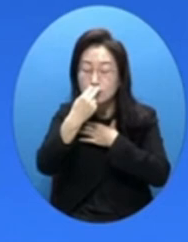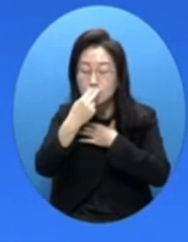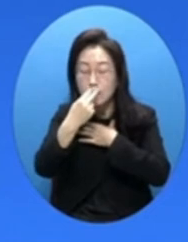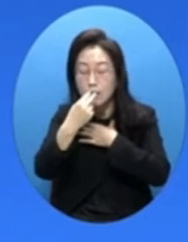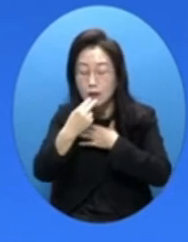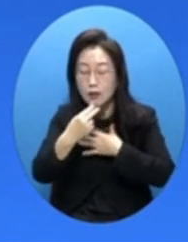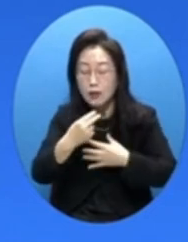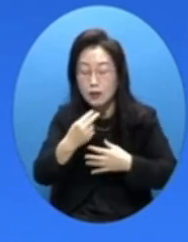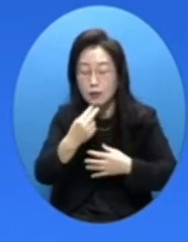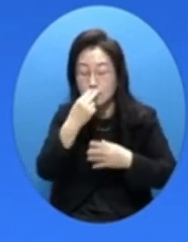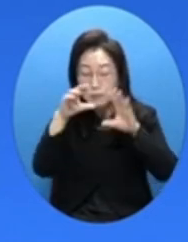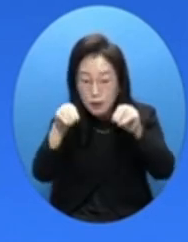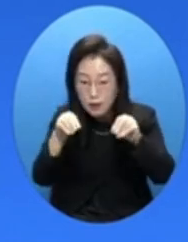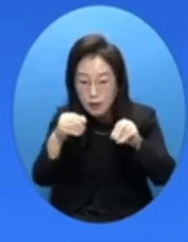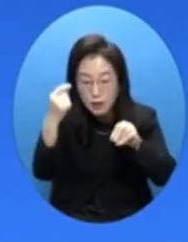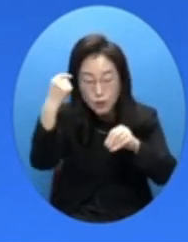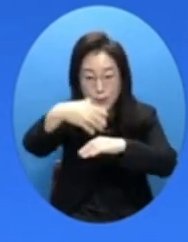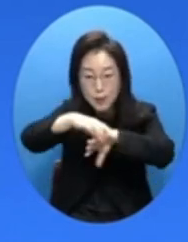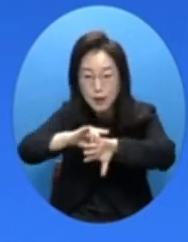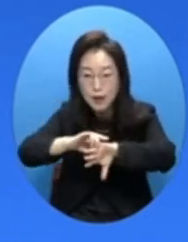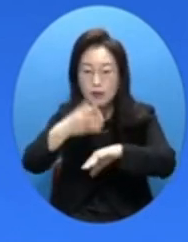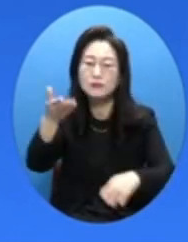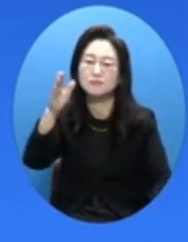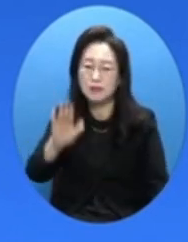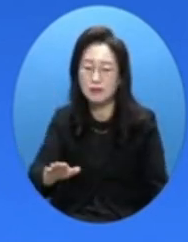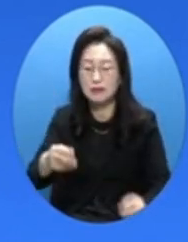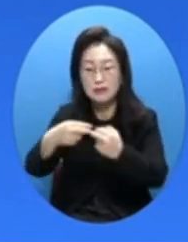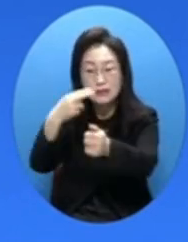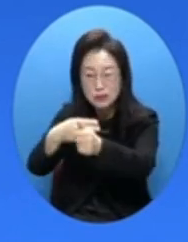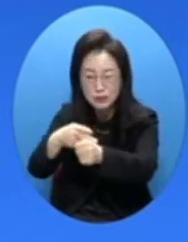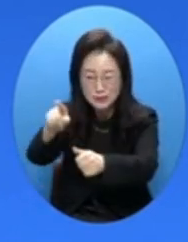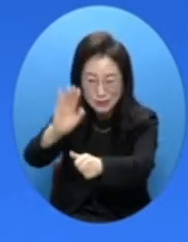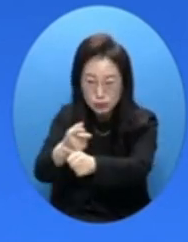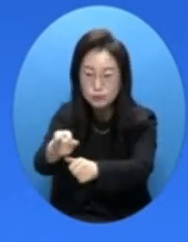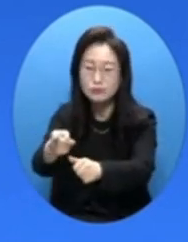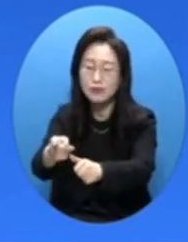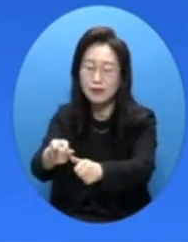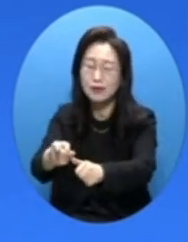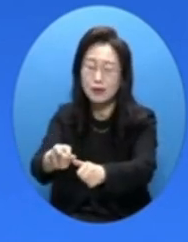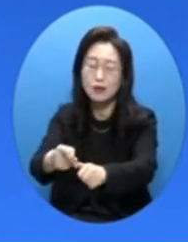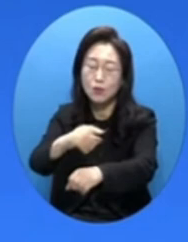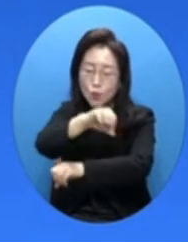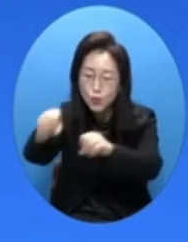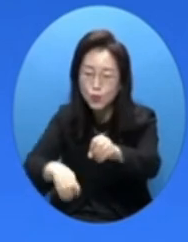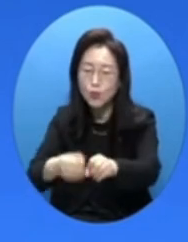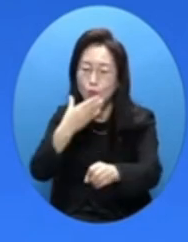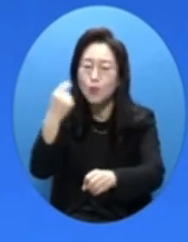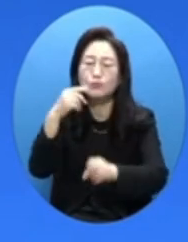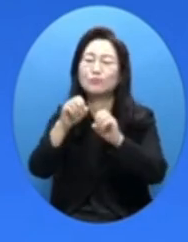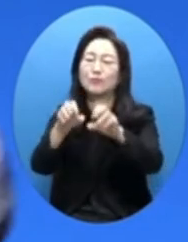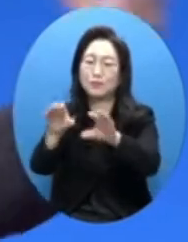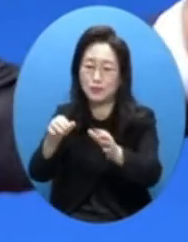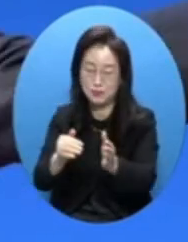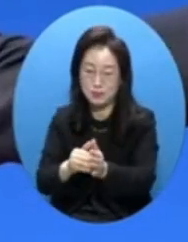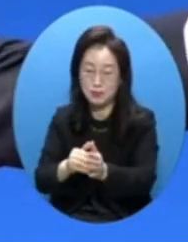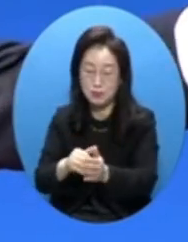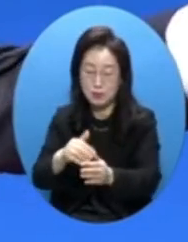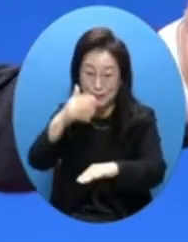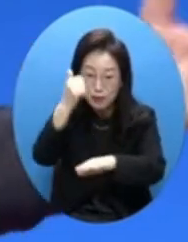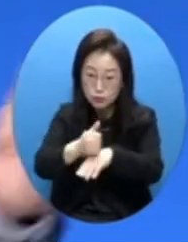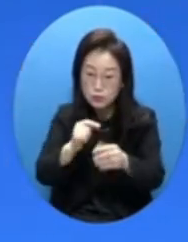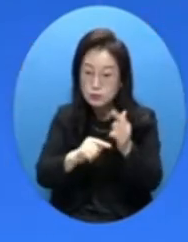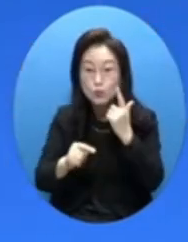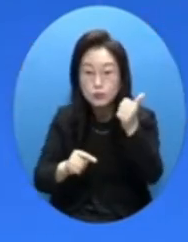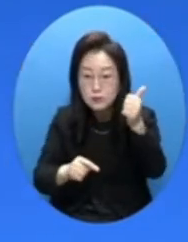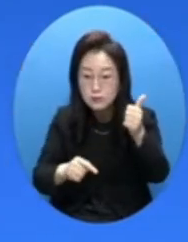증상이 오고 했는데도 그 의사들을 용서하고 의사들에게 오히려 복음을 전했습니다. 근데 본인은 강경으로 온몸이 통도